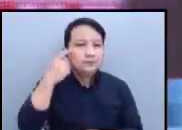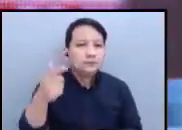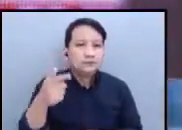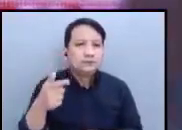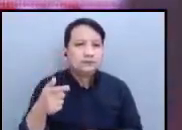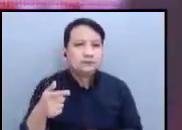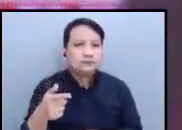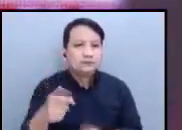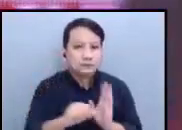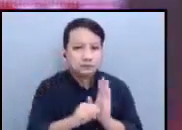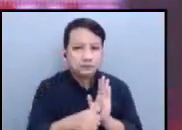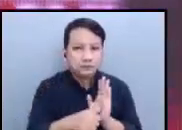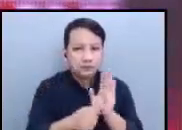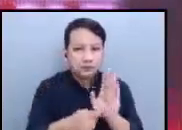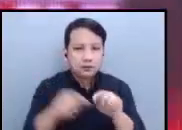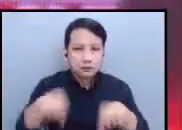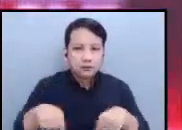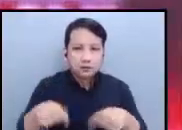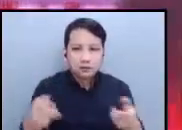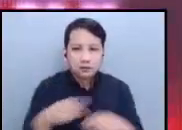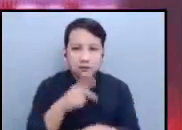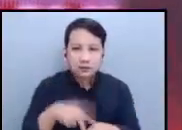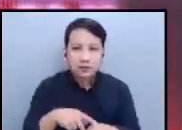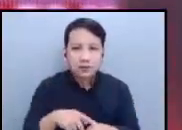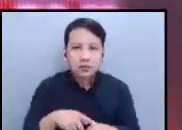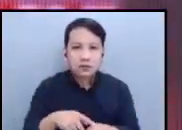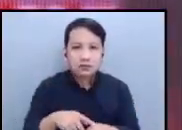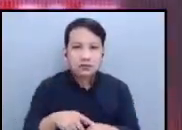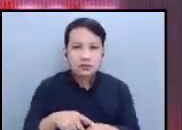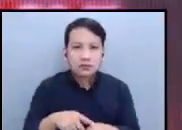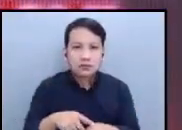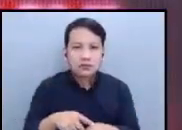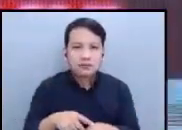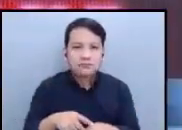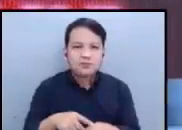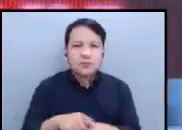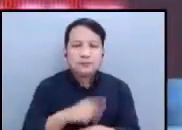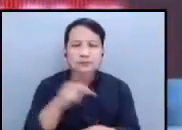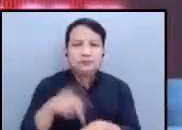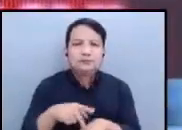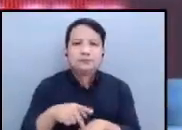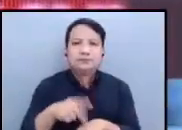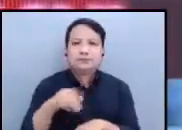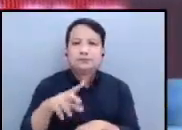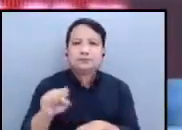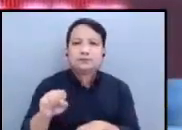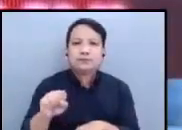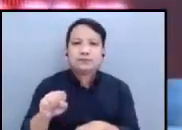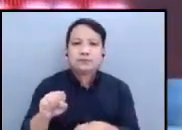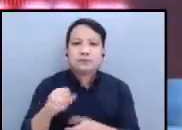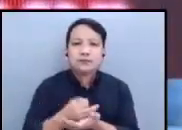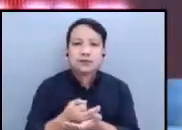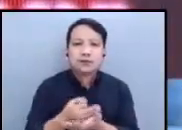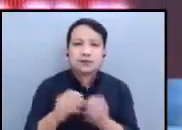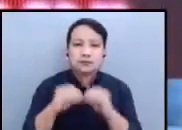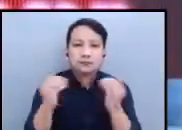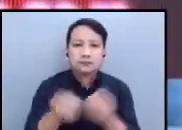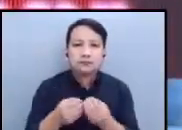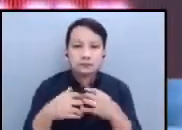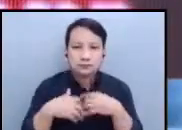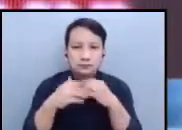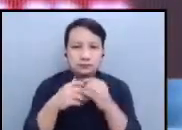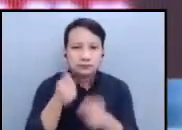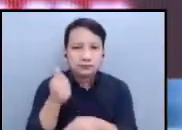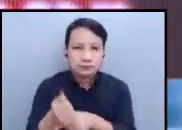Itatatag ko po dito sa ating bansa ang Philippine Venture Capital Funds Office at palalagyan ko po yan